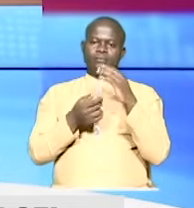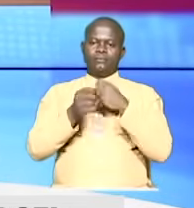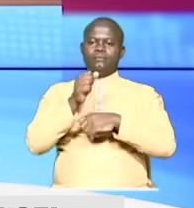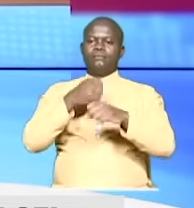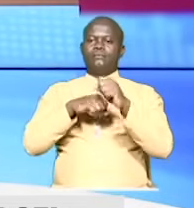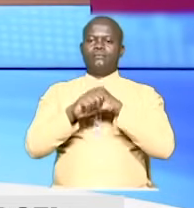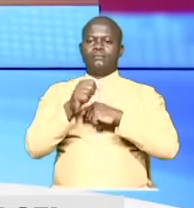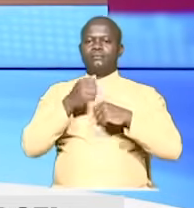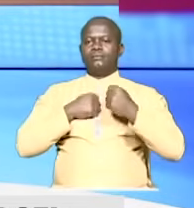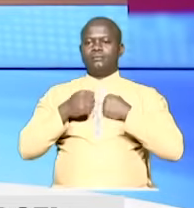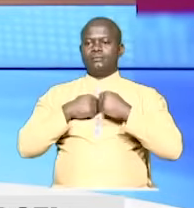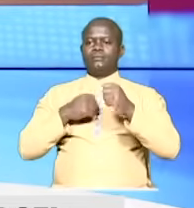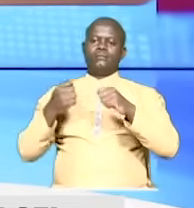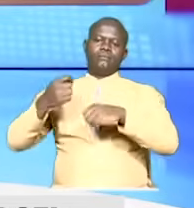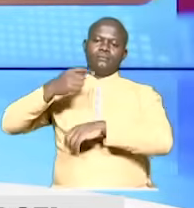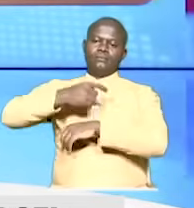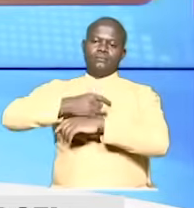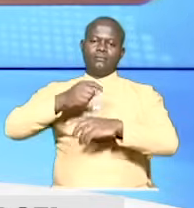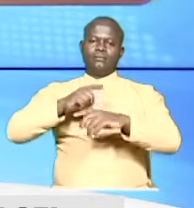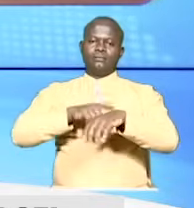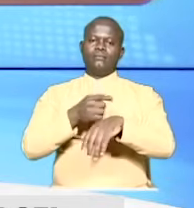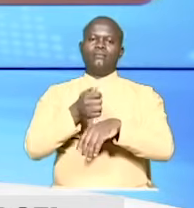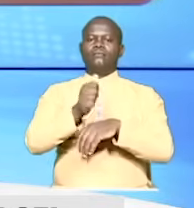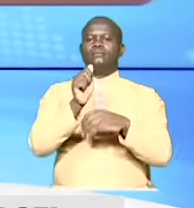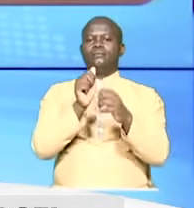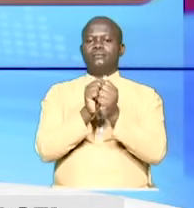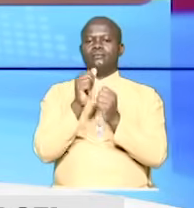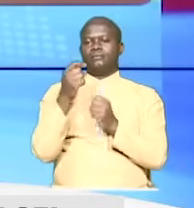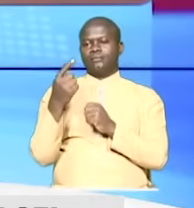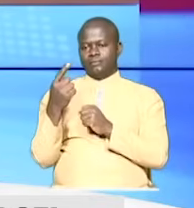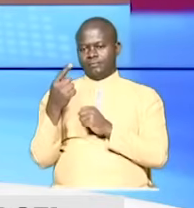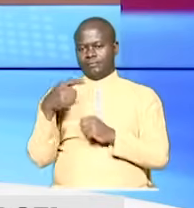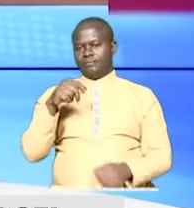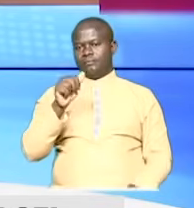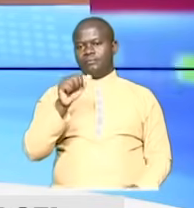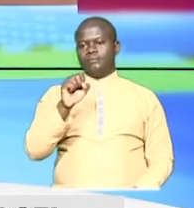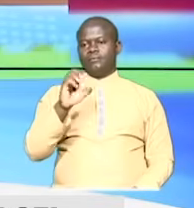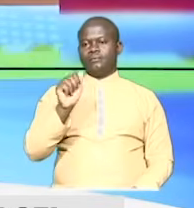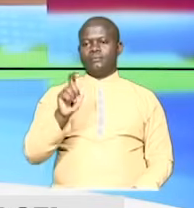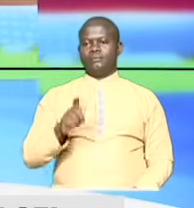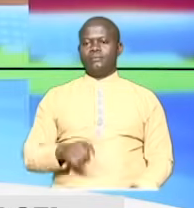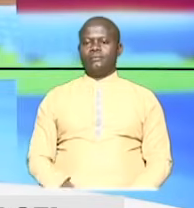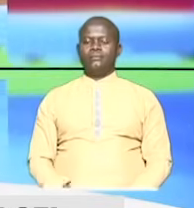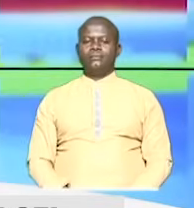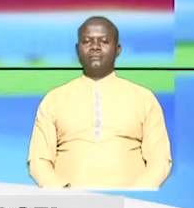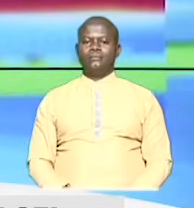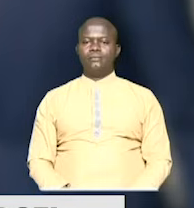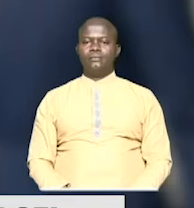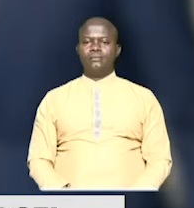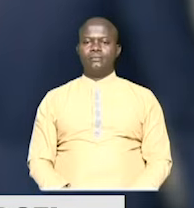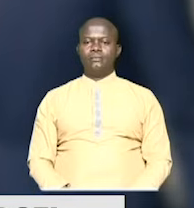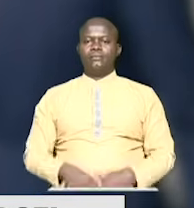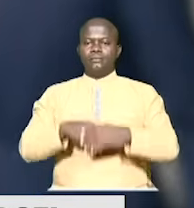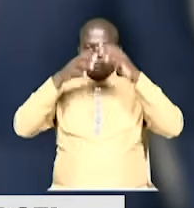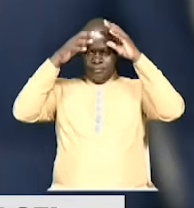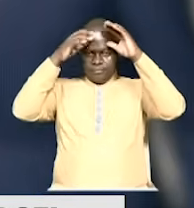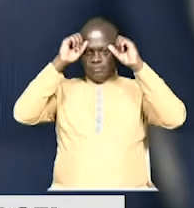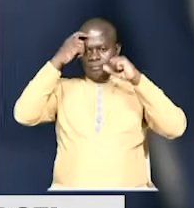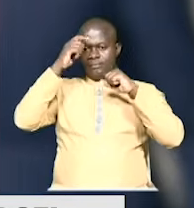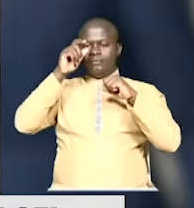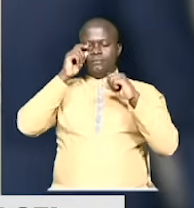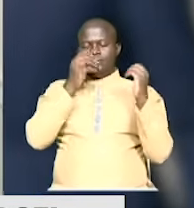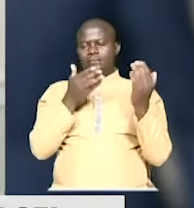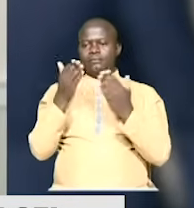ibikorwa bya Rwanda Day ku nshuro ya 11 Pasco Buhura Perezida Paul Kagame